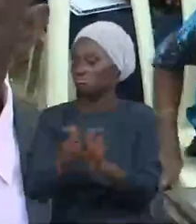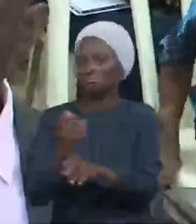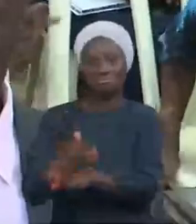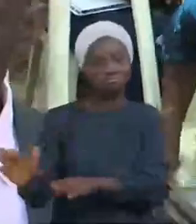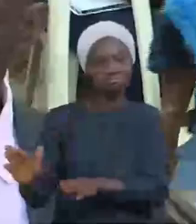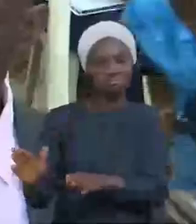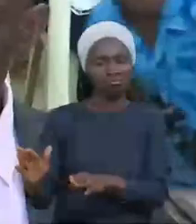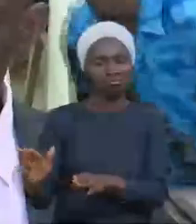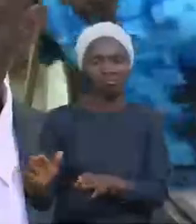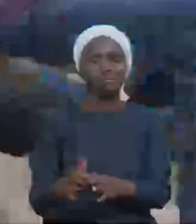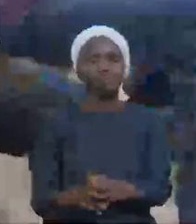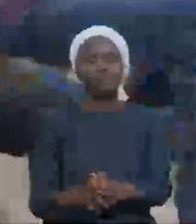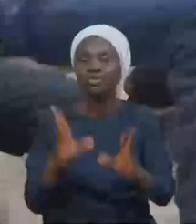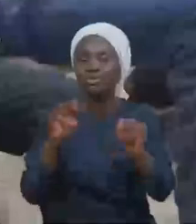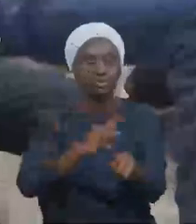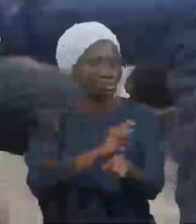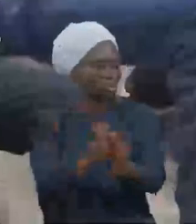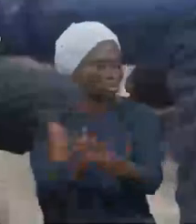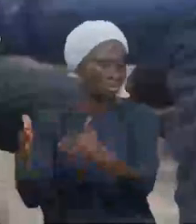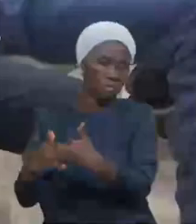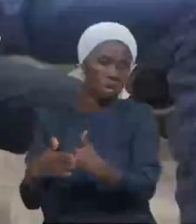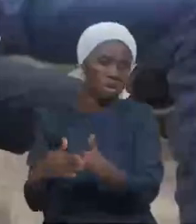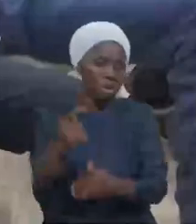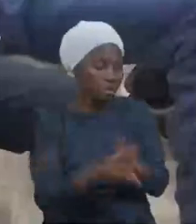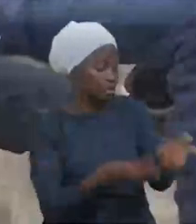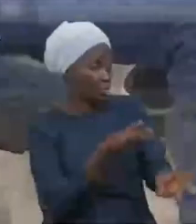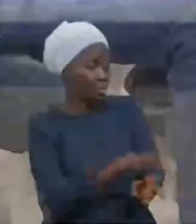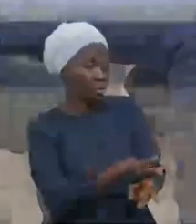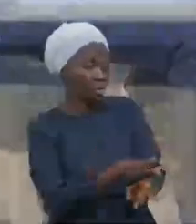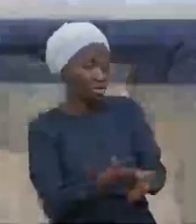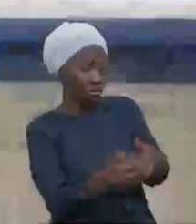Pas de demi-tour. Le monde derrière moi.